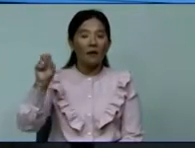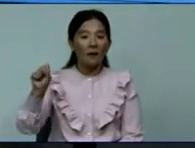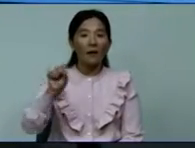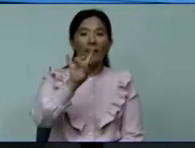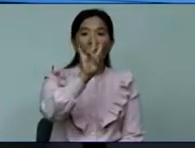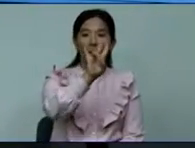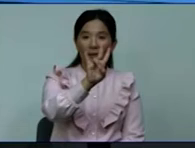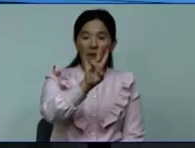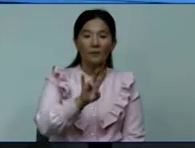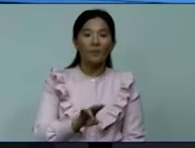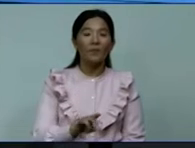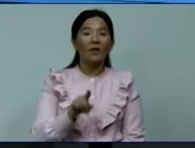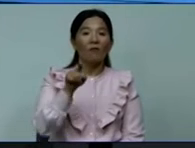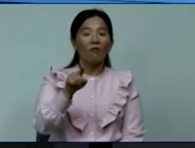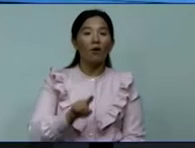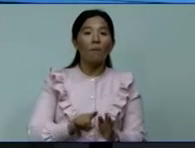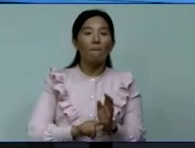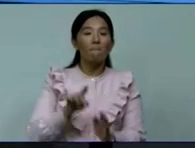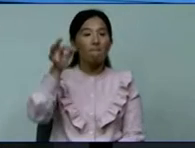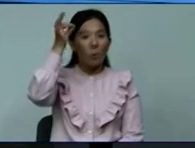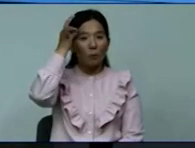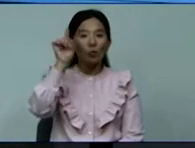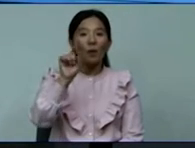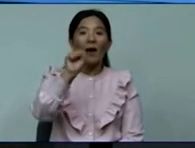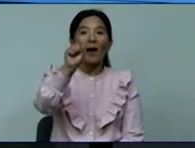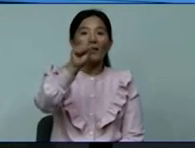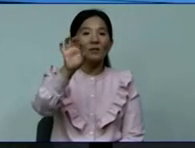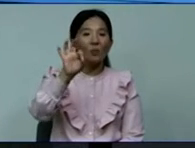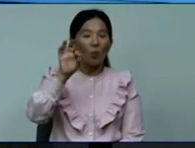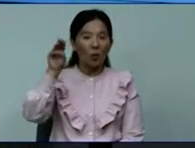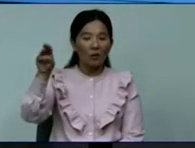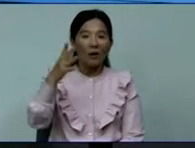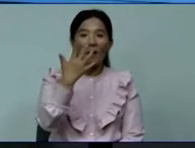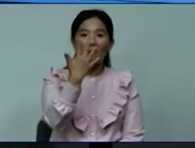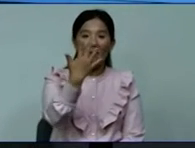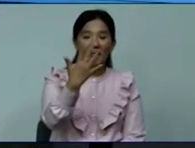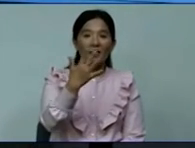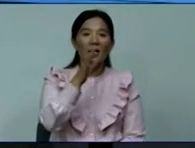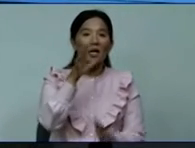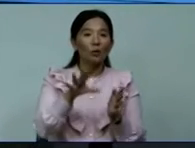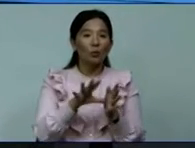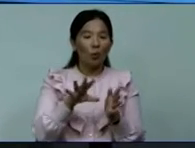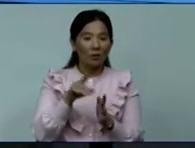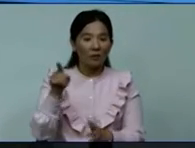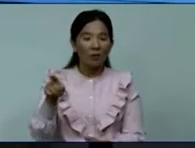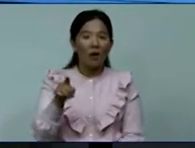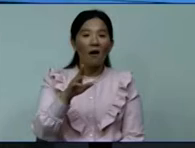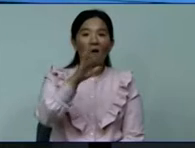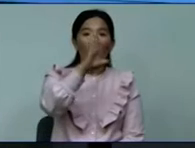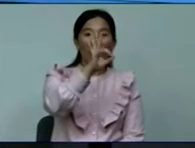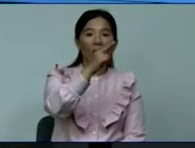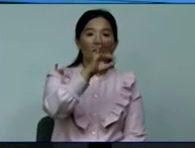N. Вы помните, что у азота 5 электронов.